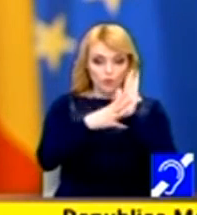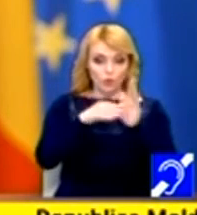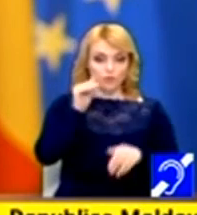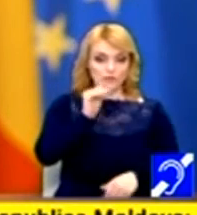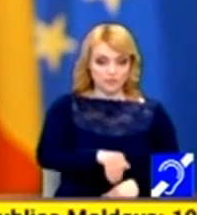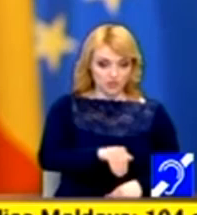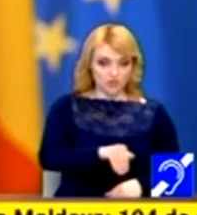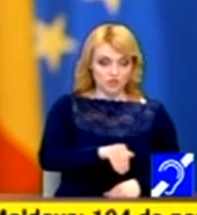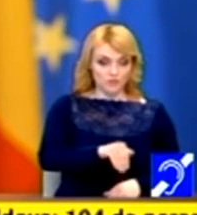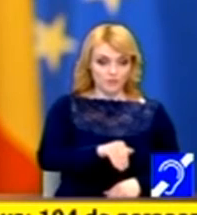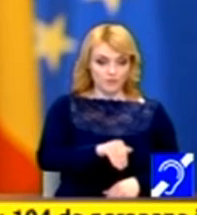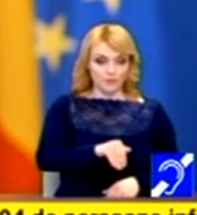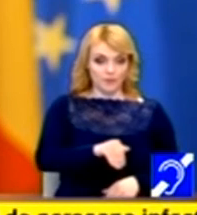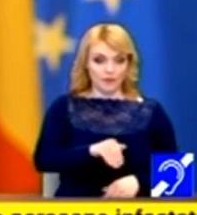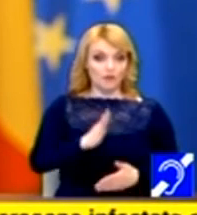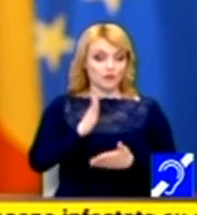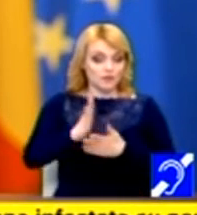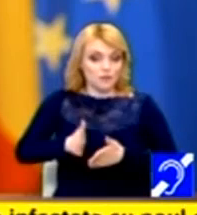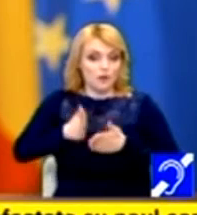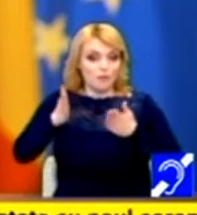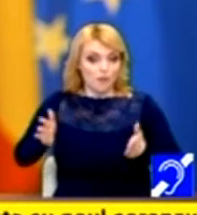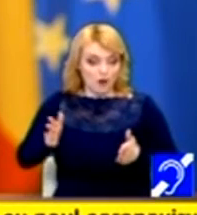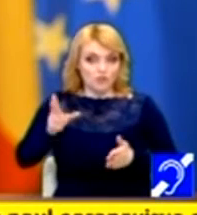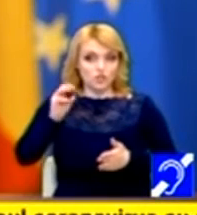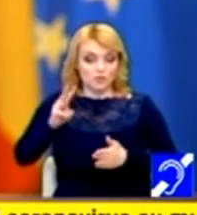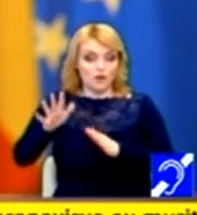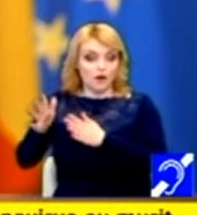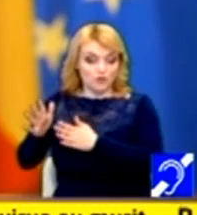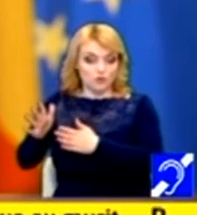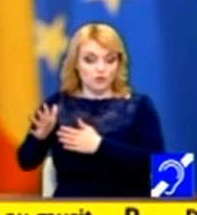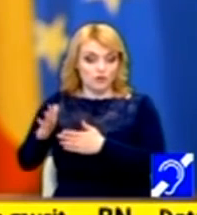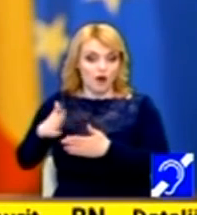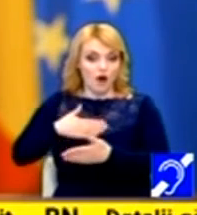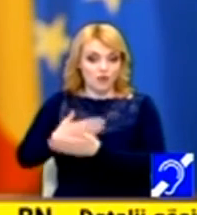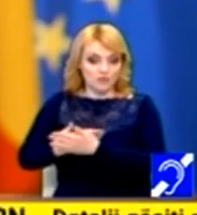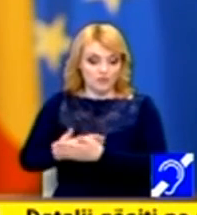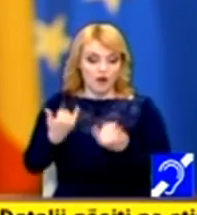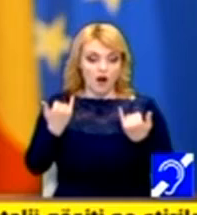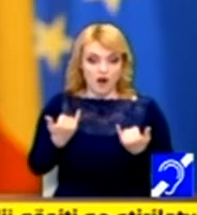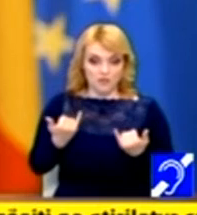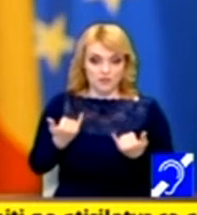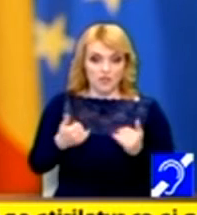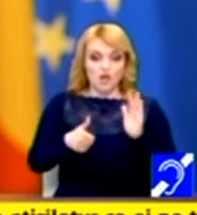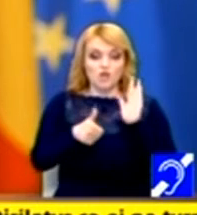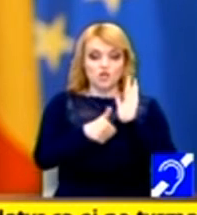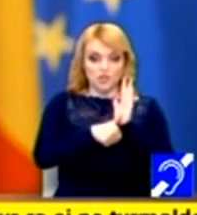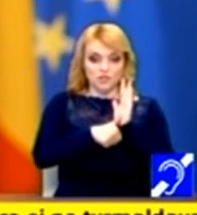9.053 astăzi, este mai mare decât cel al cazurilor active, și anume astăzi